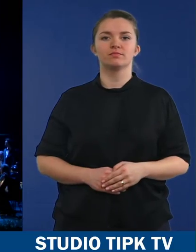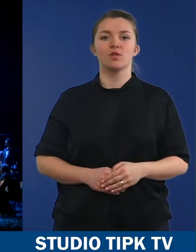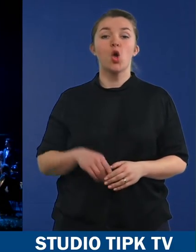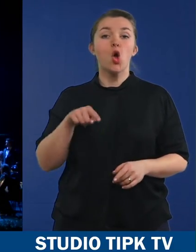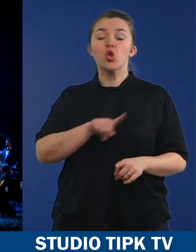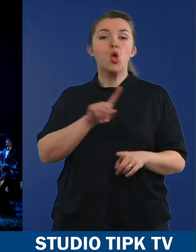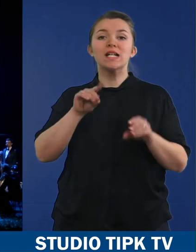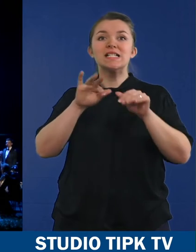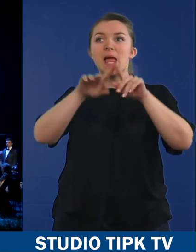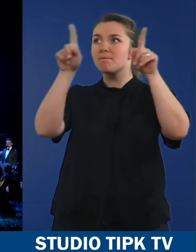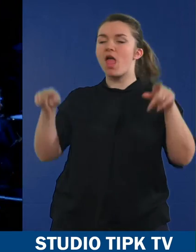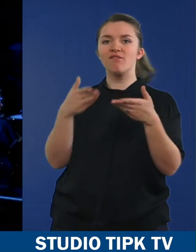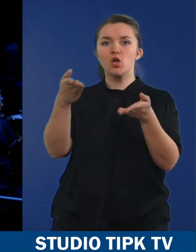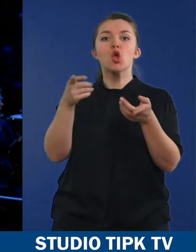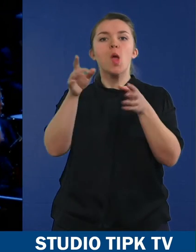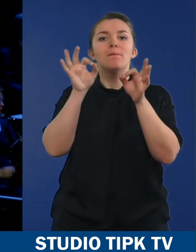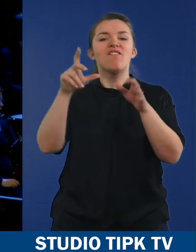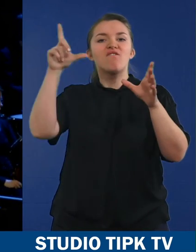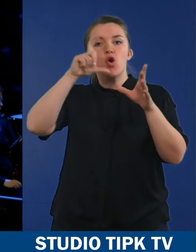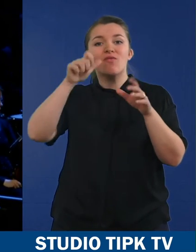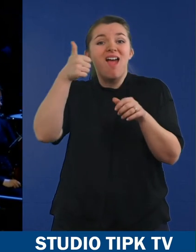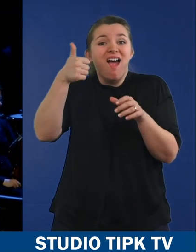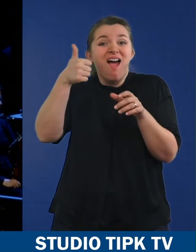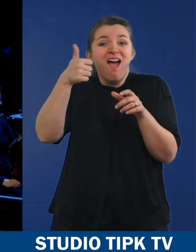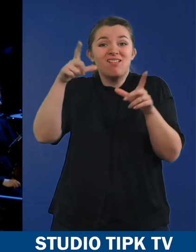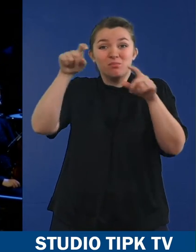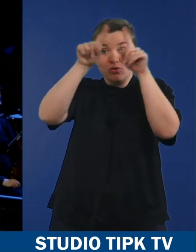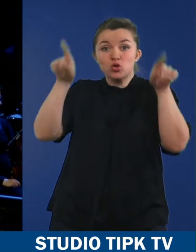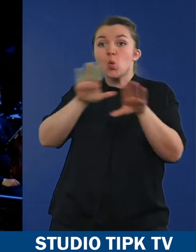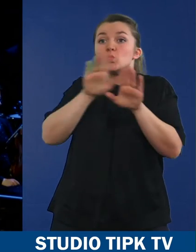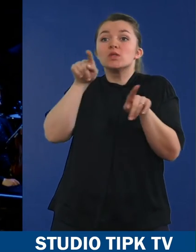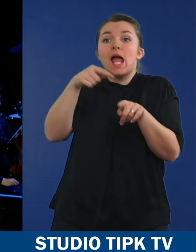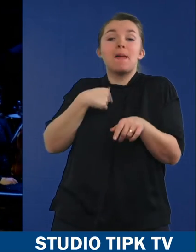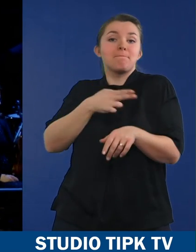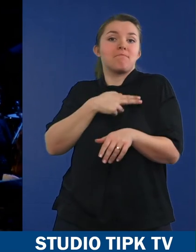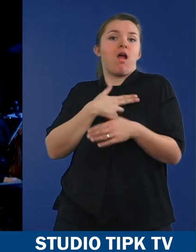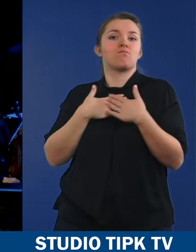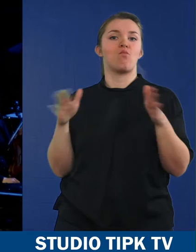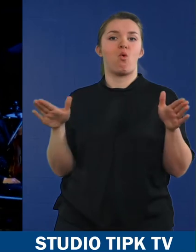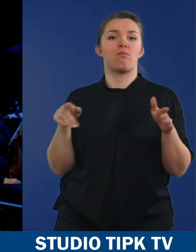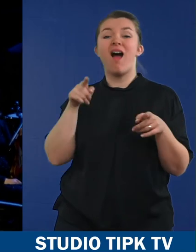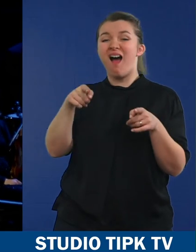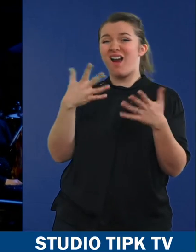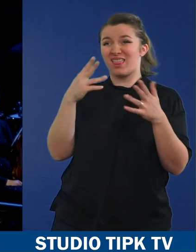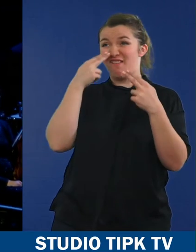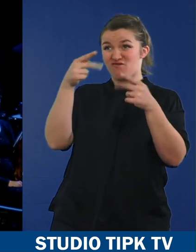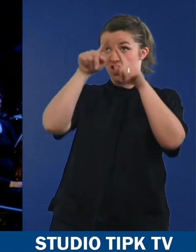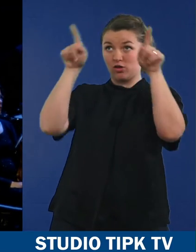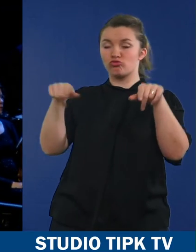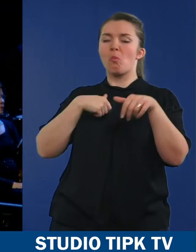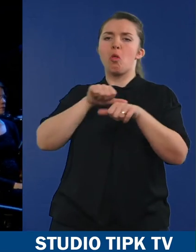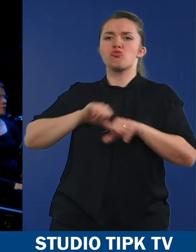Zemljevid. To je prava fotografija. Na enem posnetku vse, kar imamo. Česar ni na tej sliki,